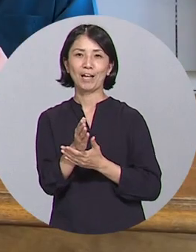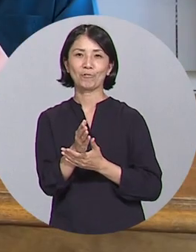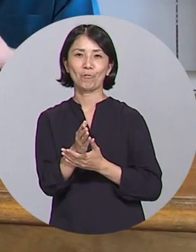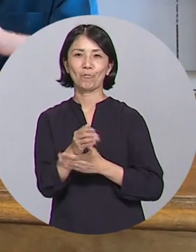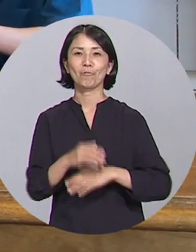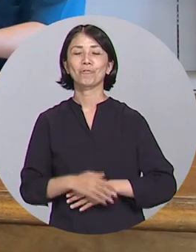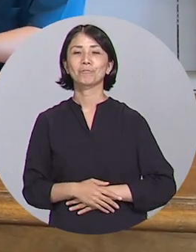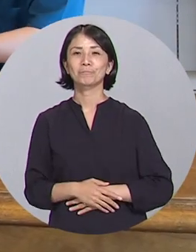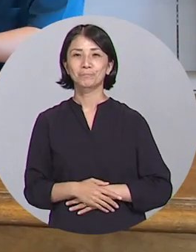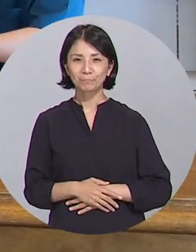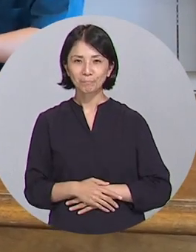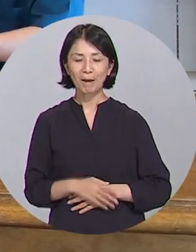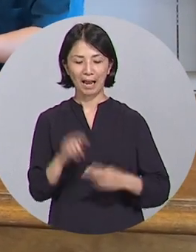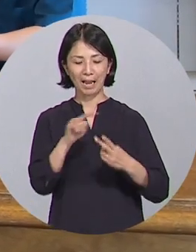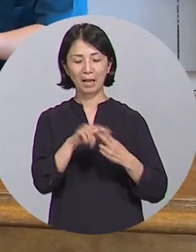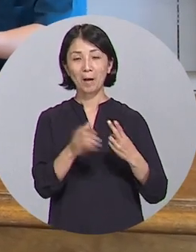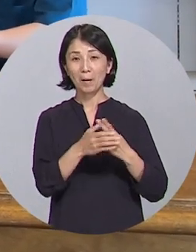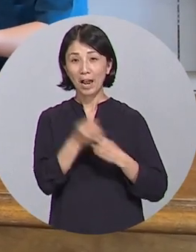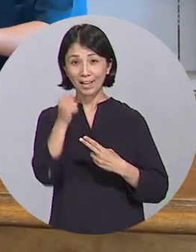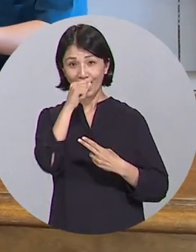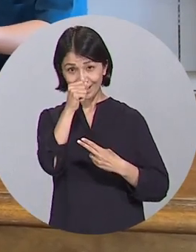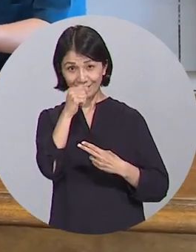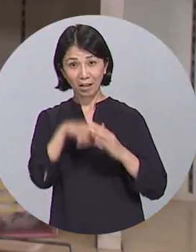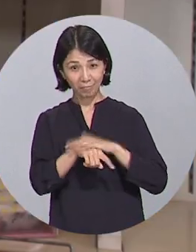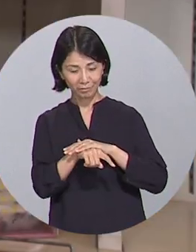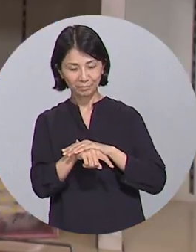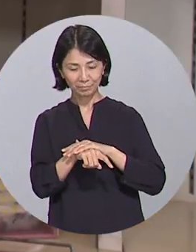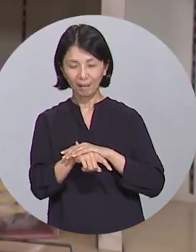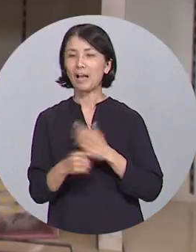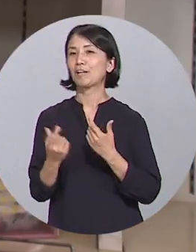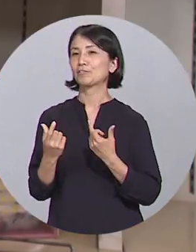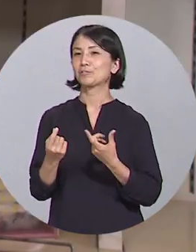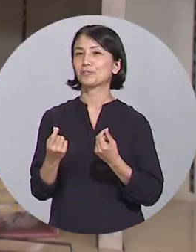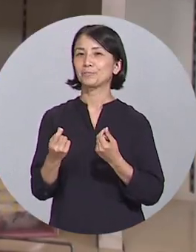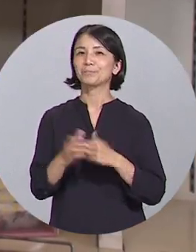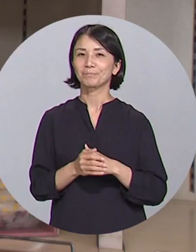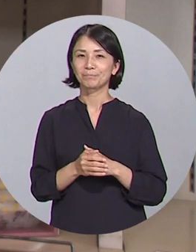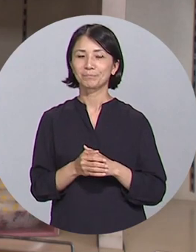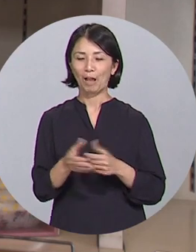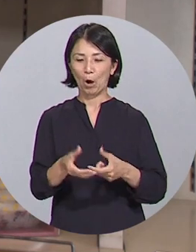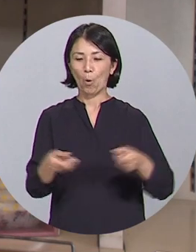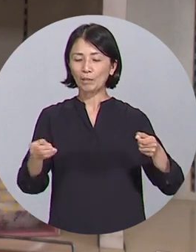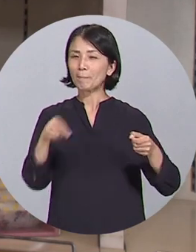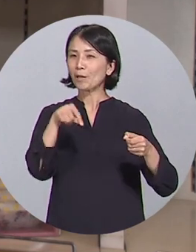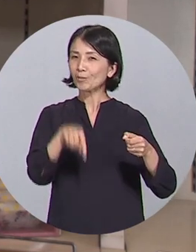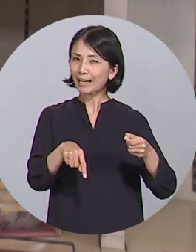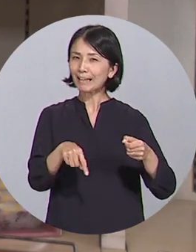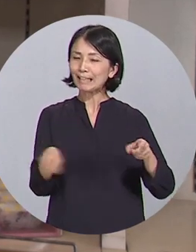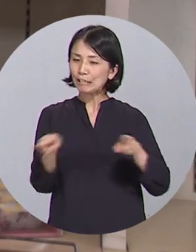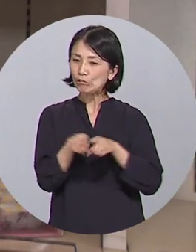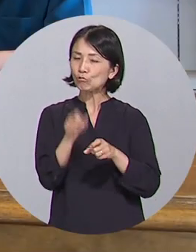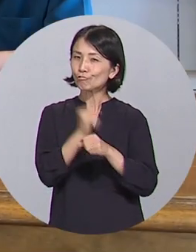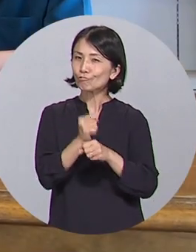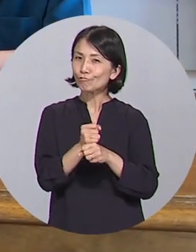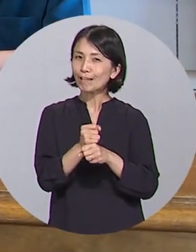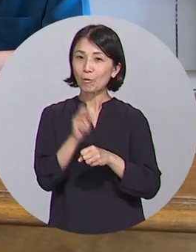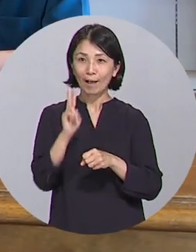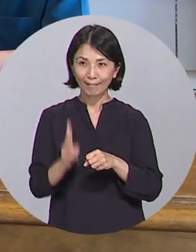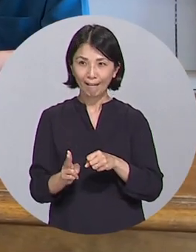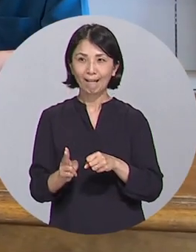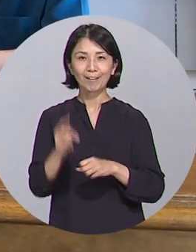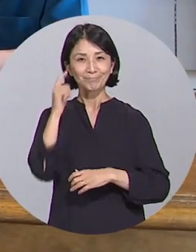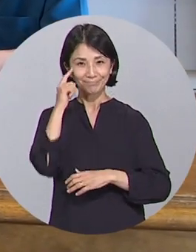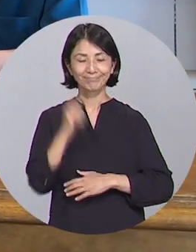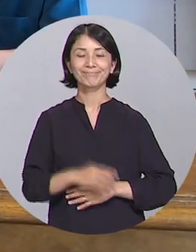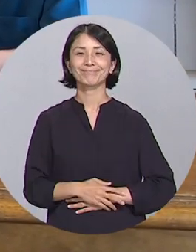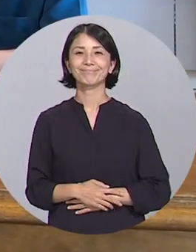。 じゃあ一緒にしてしまえということで、 そうですね、生まれたと。同じ蒸籠の中で一緒に蒸してしまえっていうのが伊賀饅頭なのかも